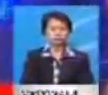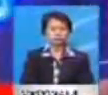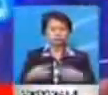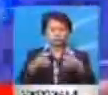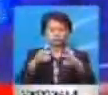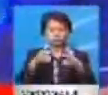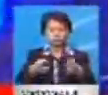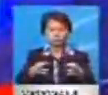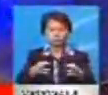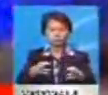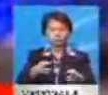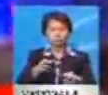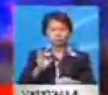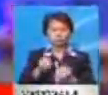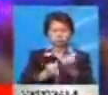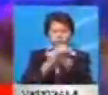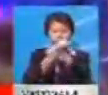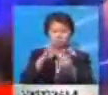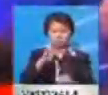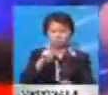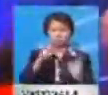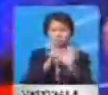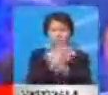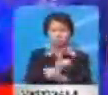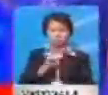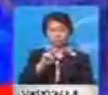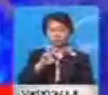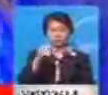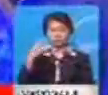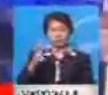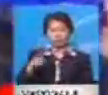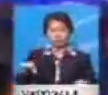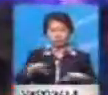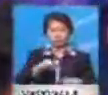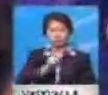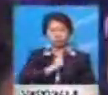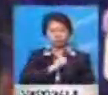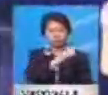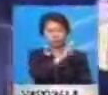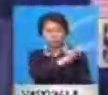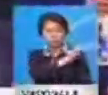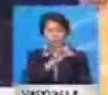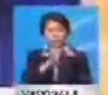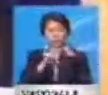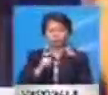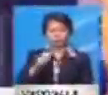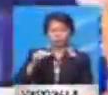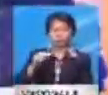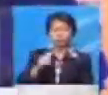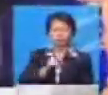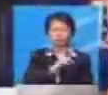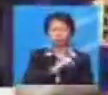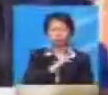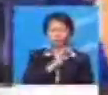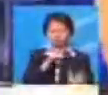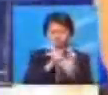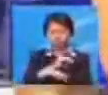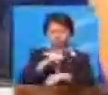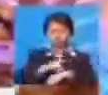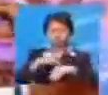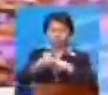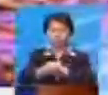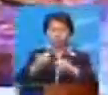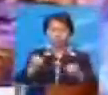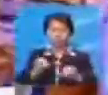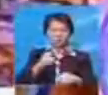Lancaran manifesto BN Sarawak 2016 dilakukan sendiri pengerusi BN Negeri Tan Sri Adnan Satim di Ibu Pejabat Parti